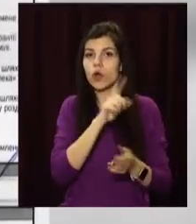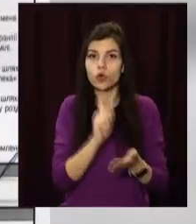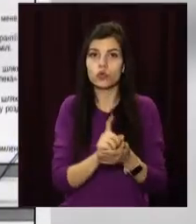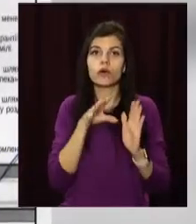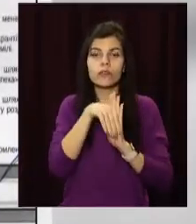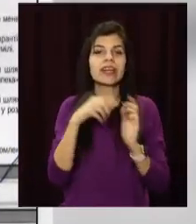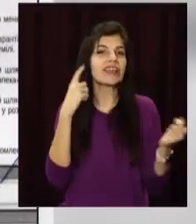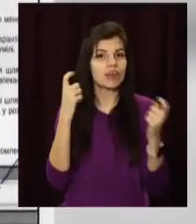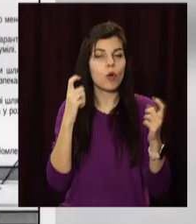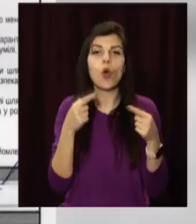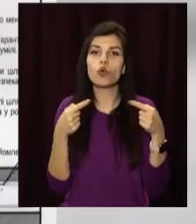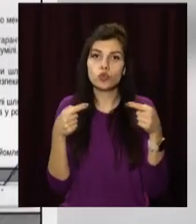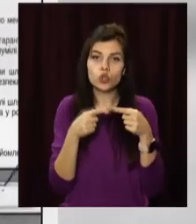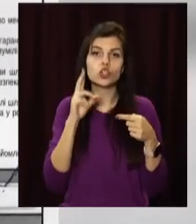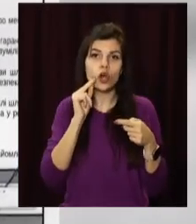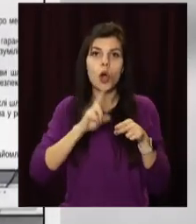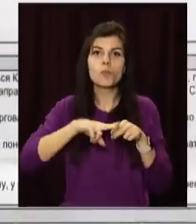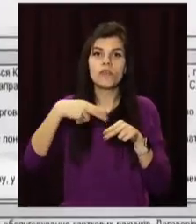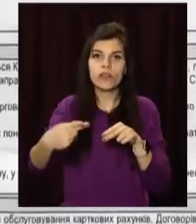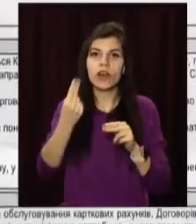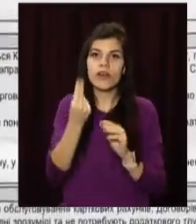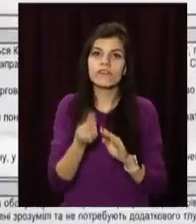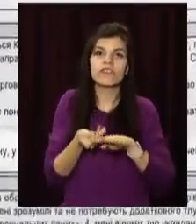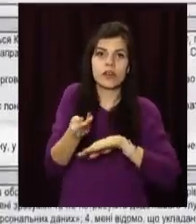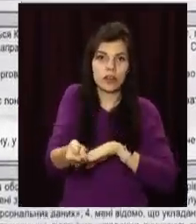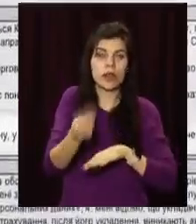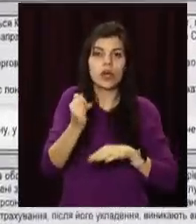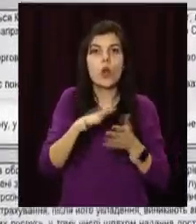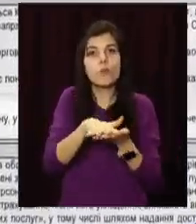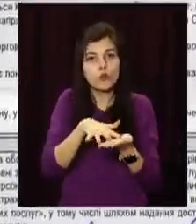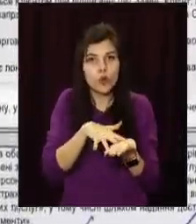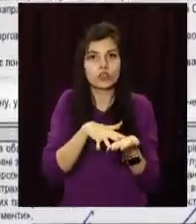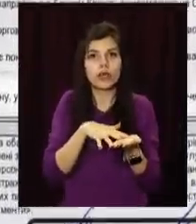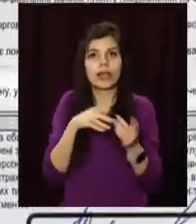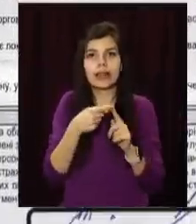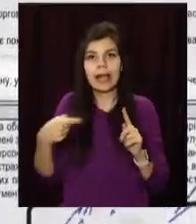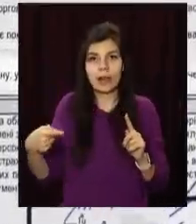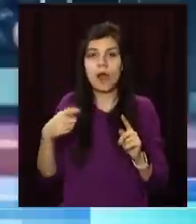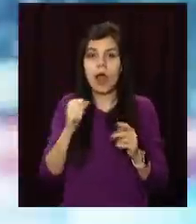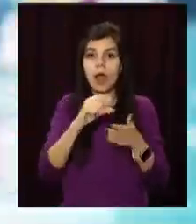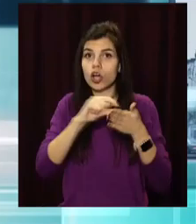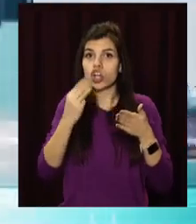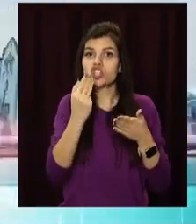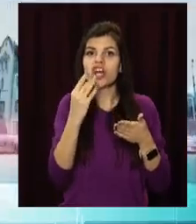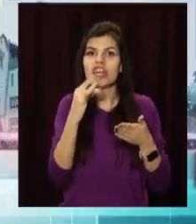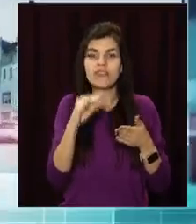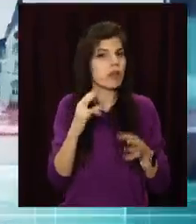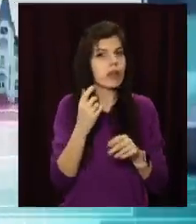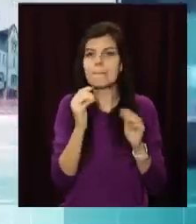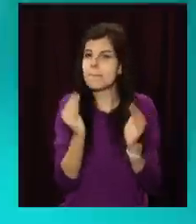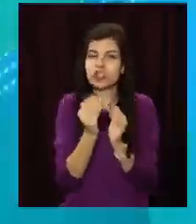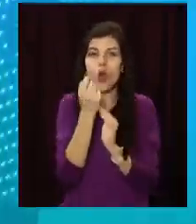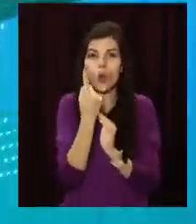зобов'язані надавати в угоді розширений опис послуг за єдиними правилами. Зокрема, там має міститися інформація про точну